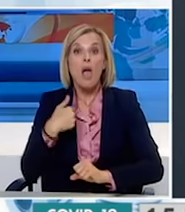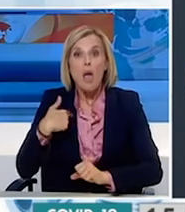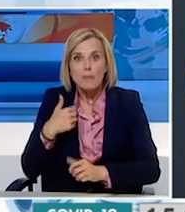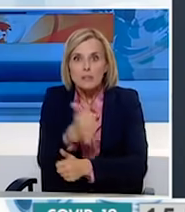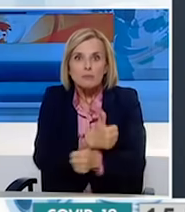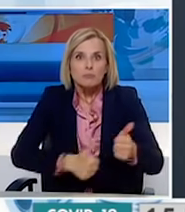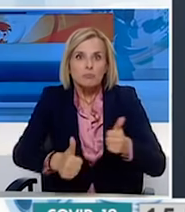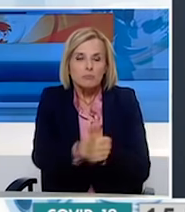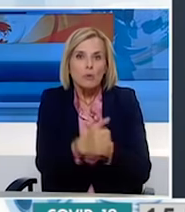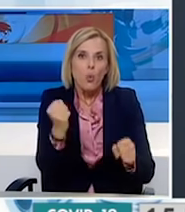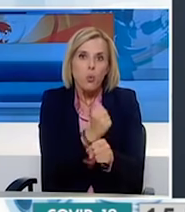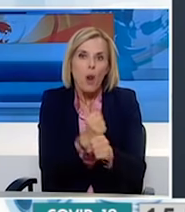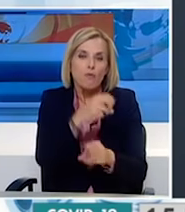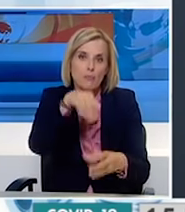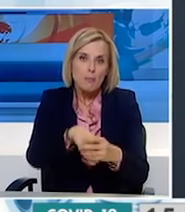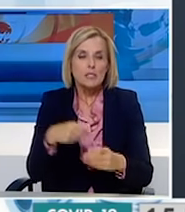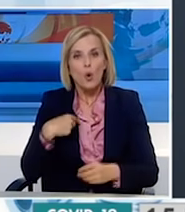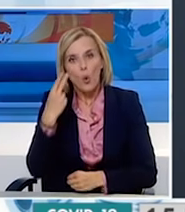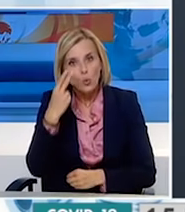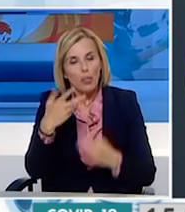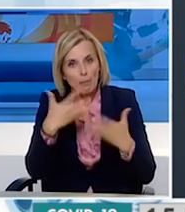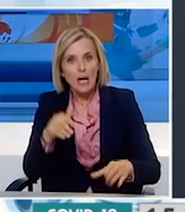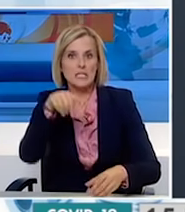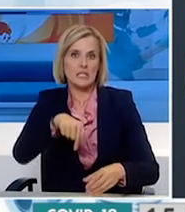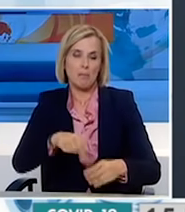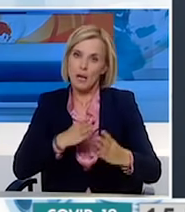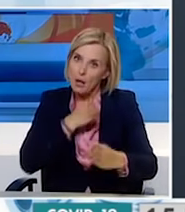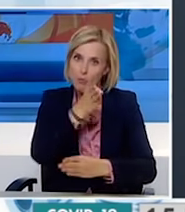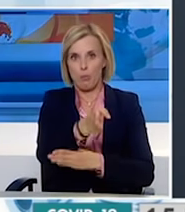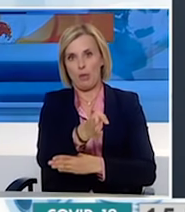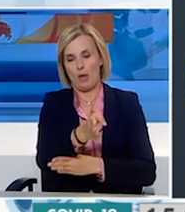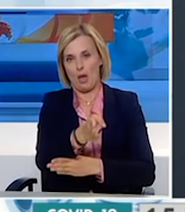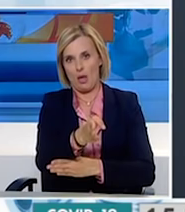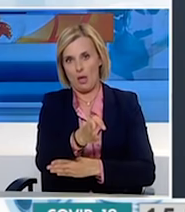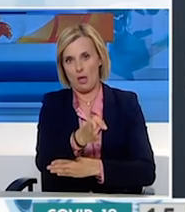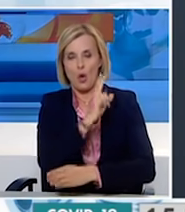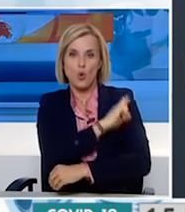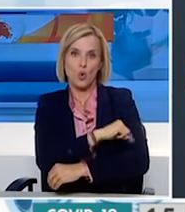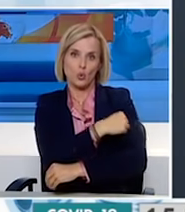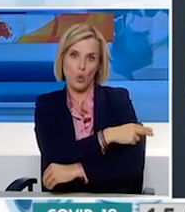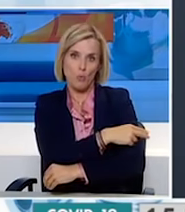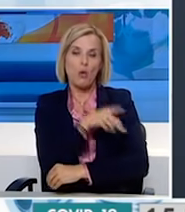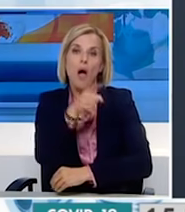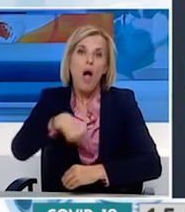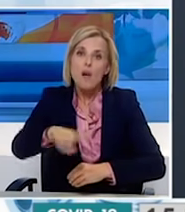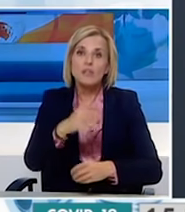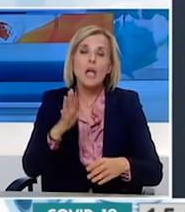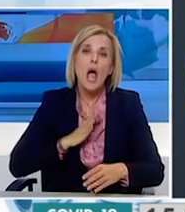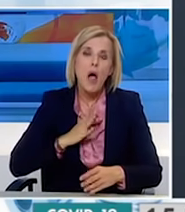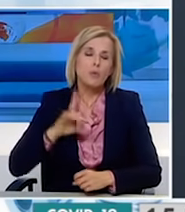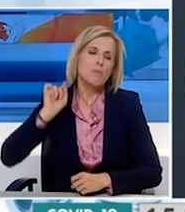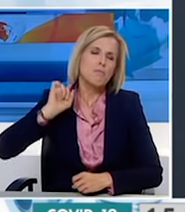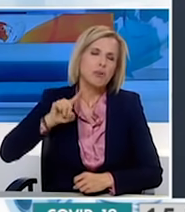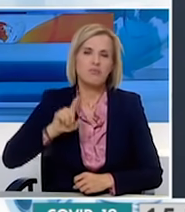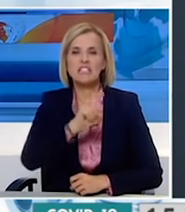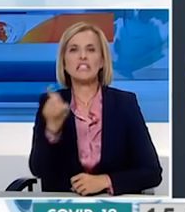γραμμή, και το είδα και σήμερα με τους συναδέλφους στην δομή που επισκέφθηκα. Είναι οι άνθρωποι που βάζουν τον εαυτό τους μπροστά σαν